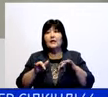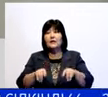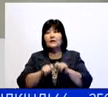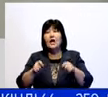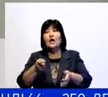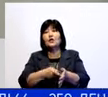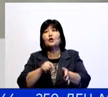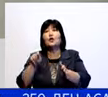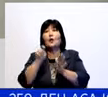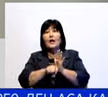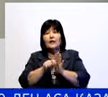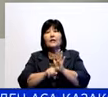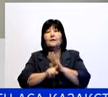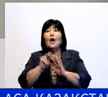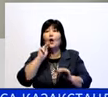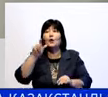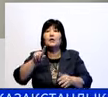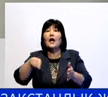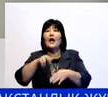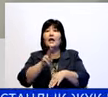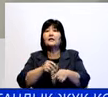тергеу әрекеттері басталды. Күдікті қалалық полиция